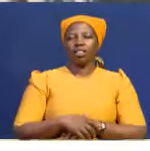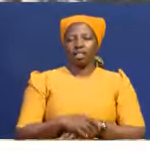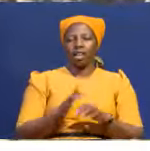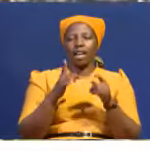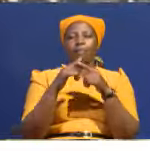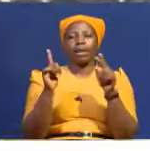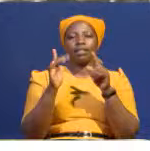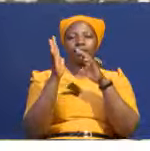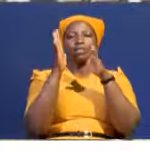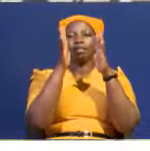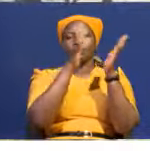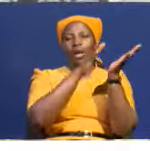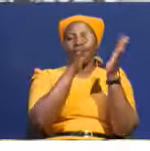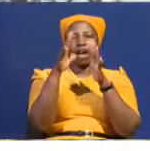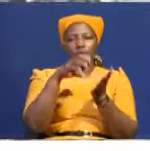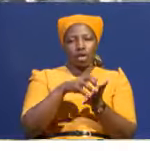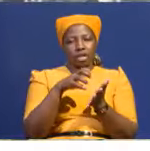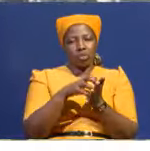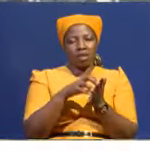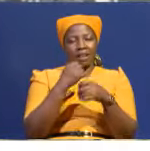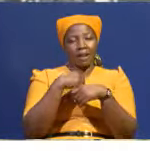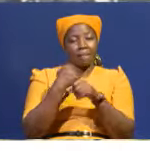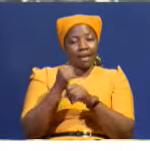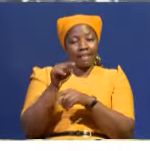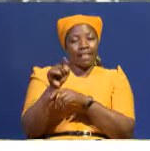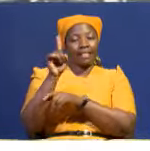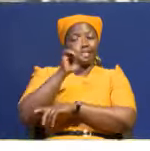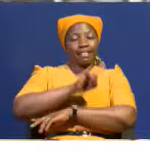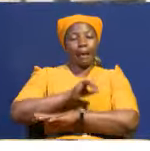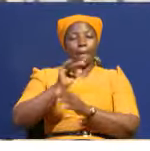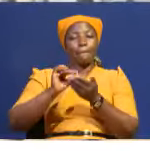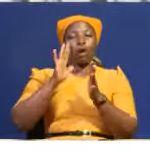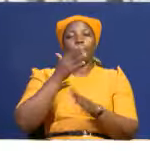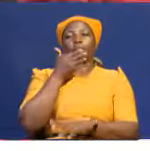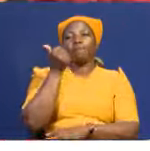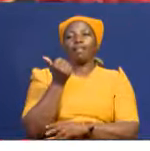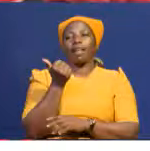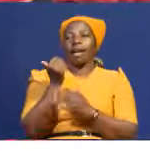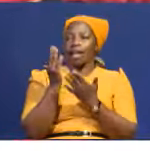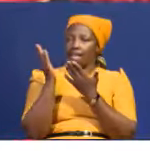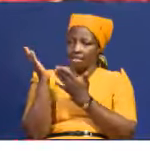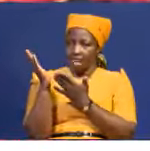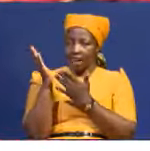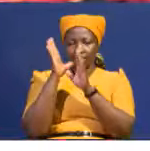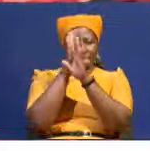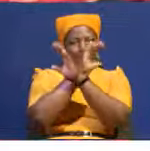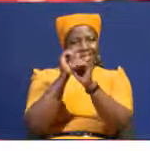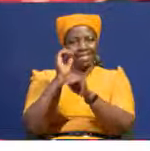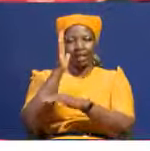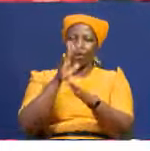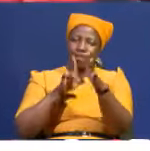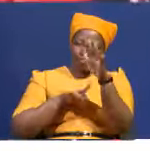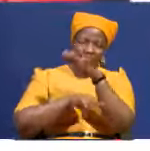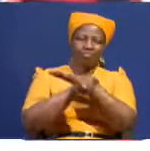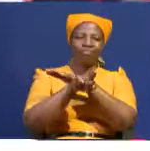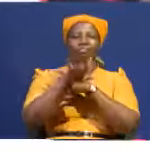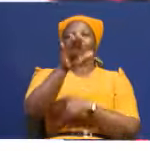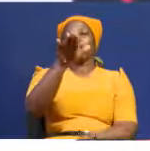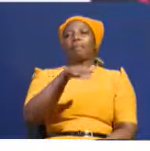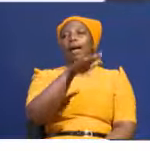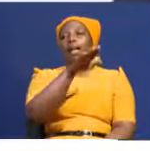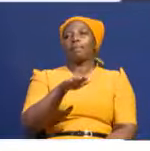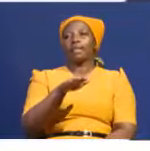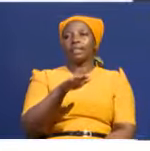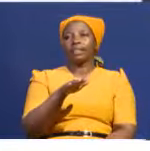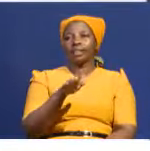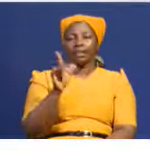hali ya anga ambayo imeweza kutengeneza siku hii kuwa nzuri zaidi. Hapa ndipo rais atakapoweza kuingia maeneo ya bunge,